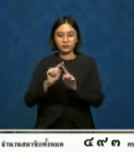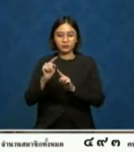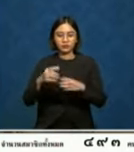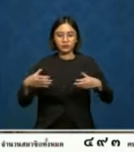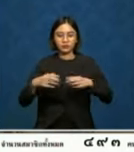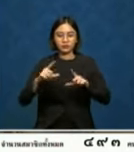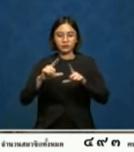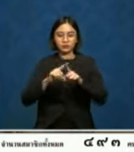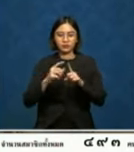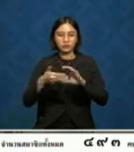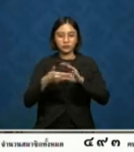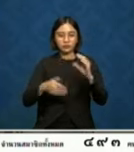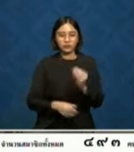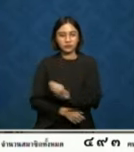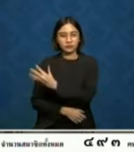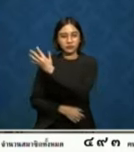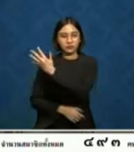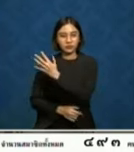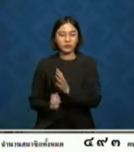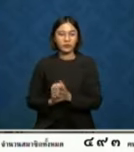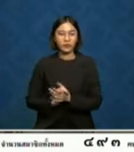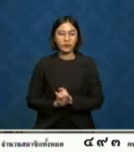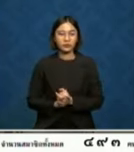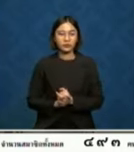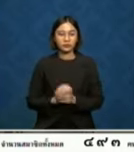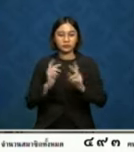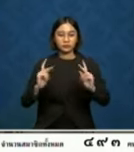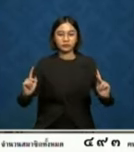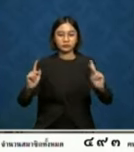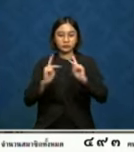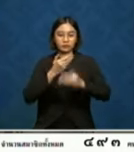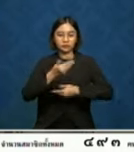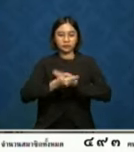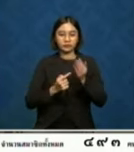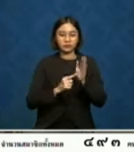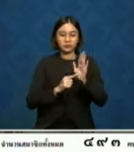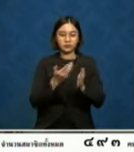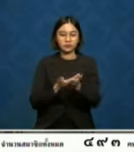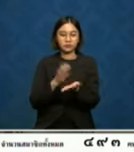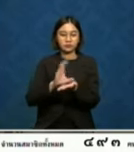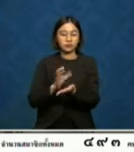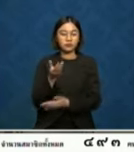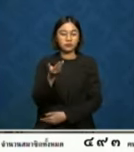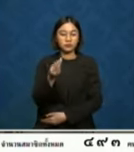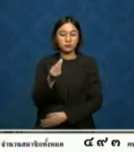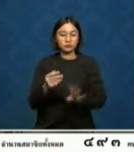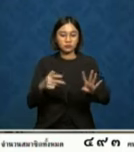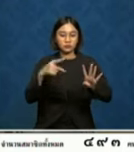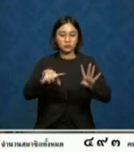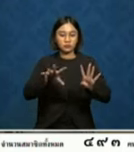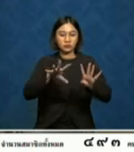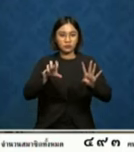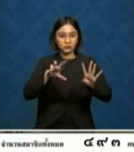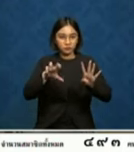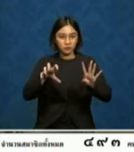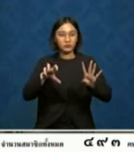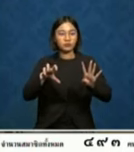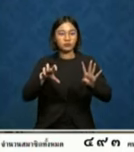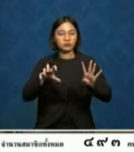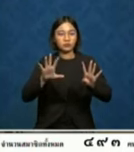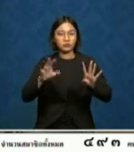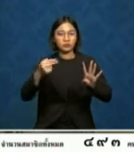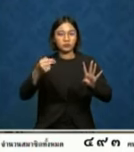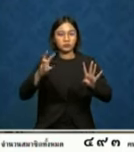ชนเดี๋ยวขอสไลด์ด้วยนะครับตามที่กระทรวงพาณิชย์เสนอคำของบประมาณอยู่ที่ 4,5 196